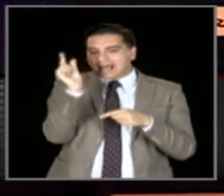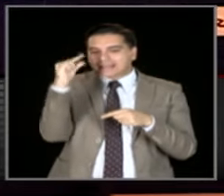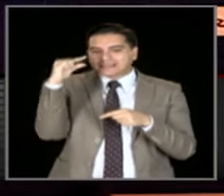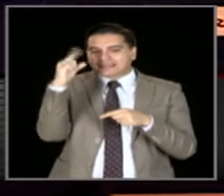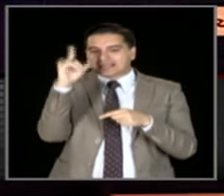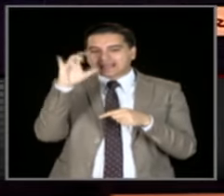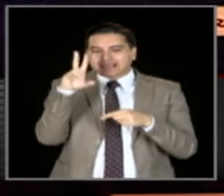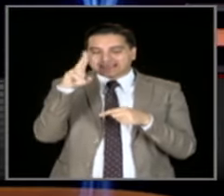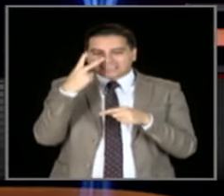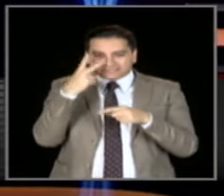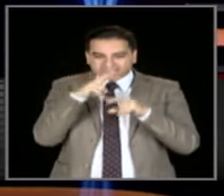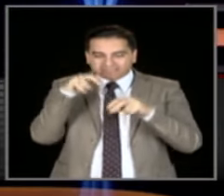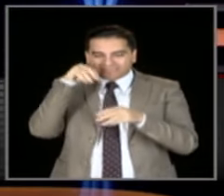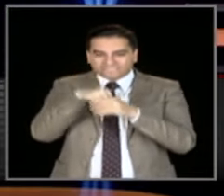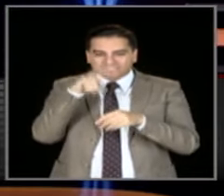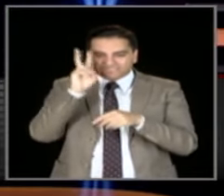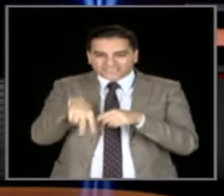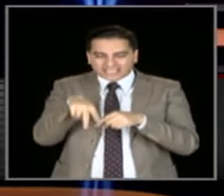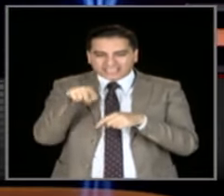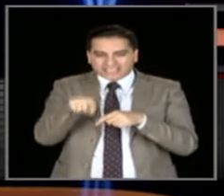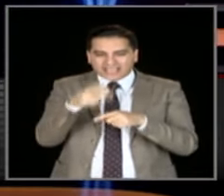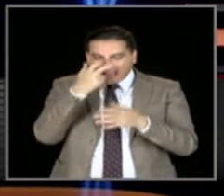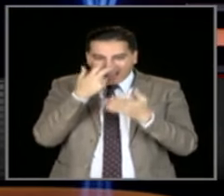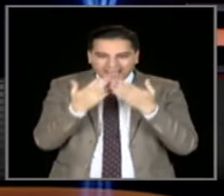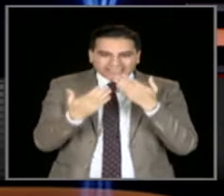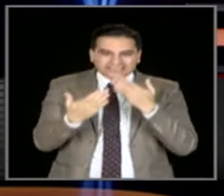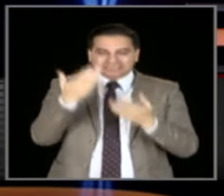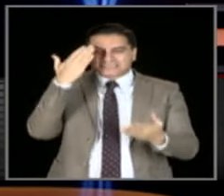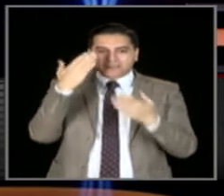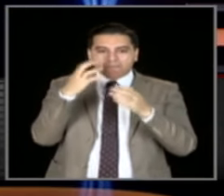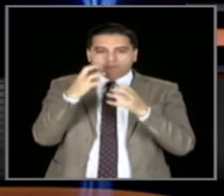يسمى حضر القياصرة والنبلاء،